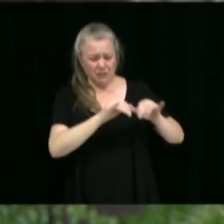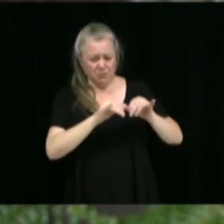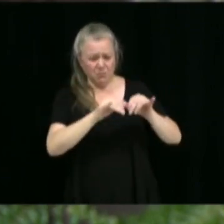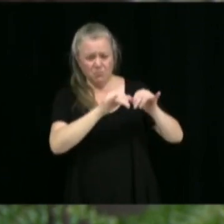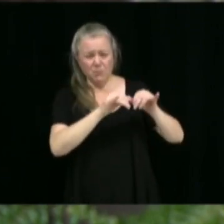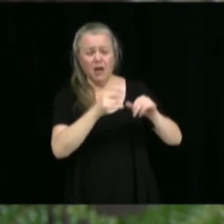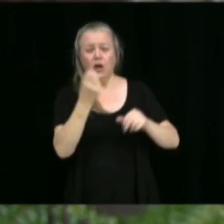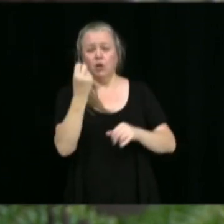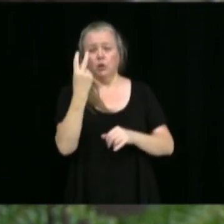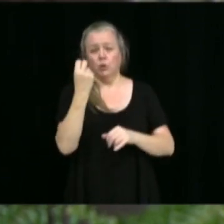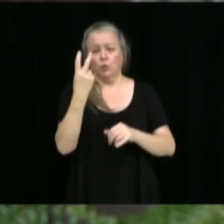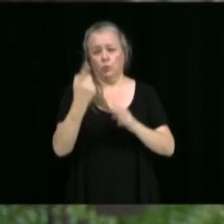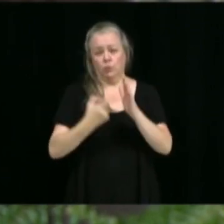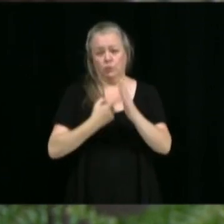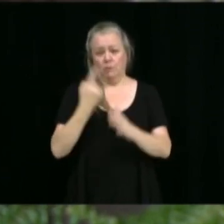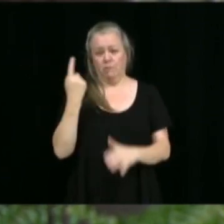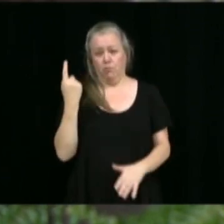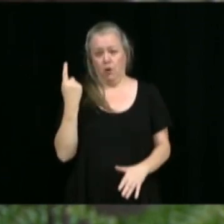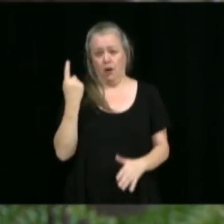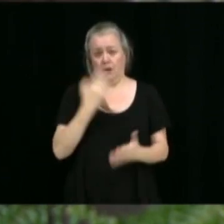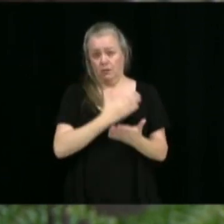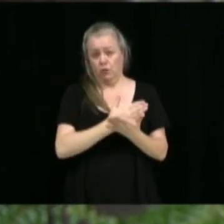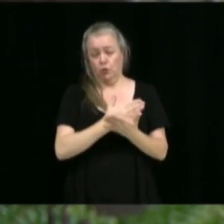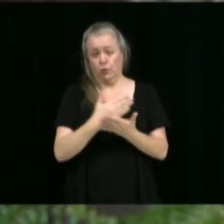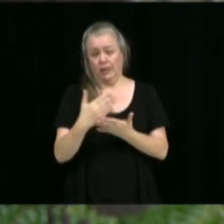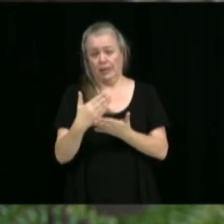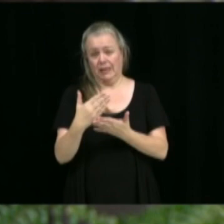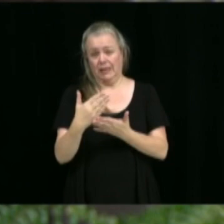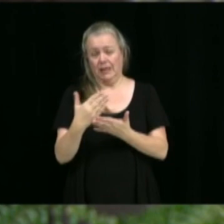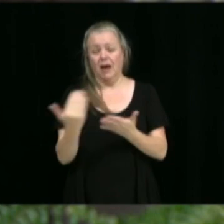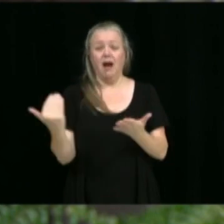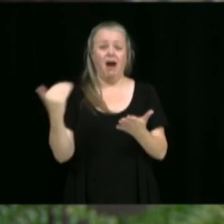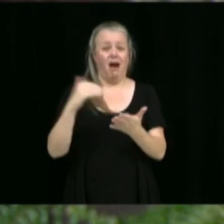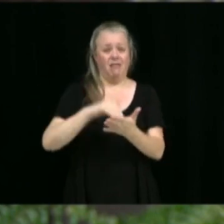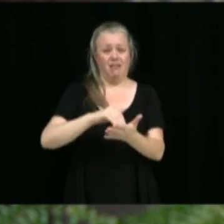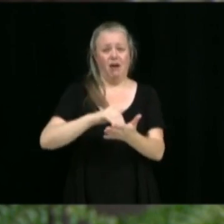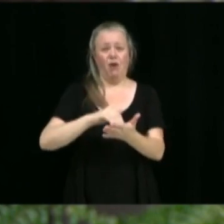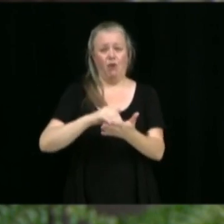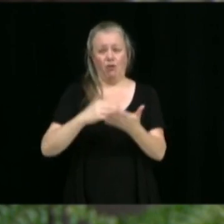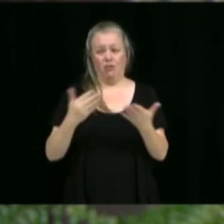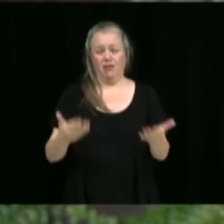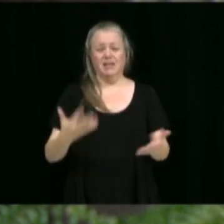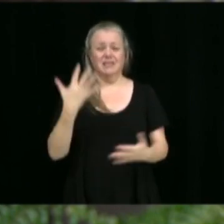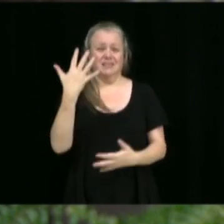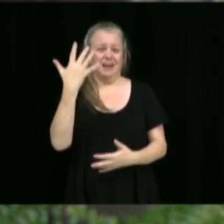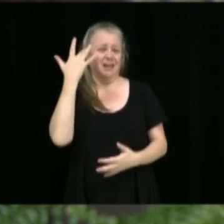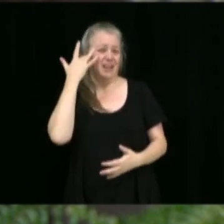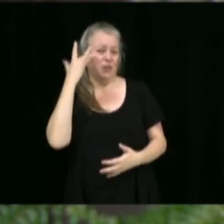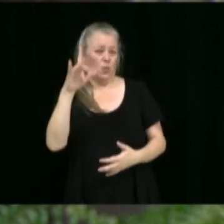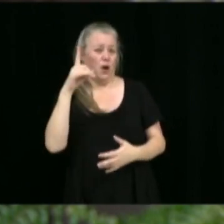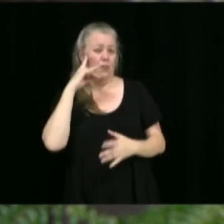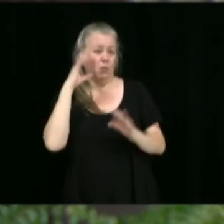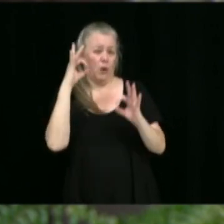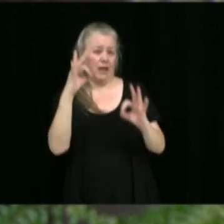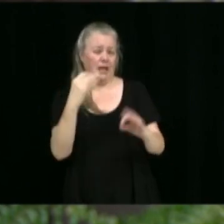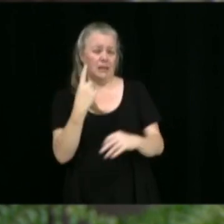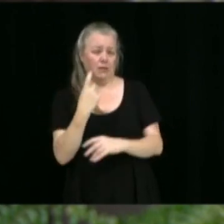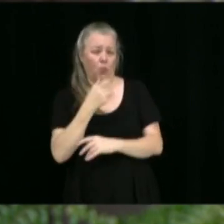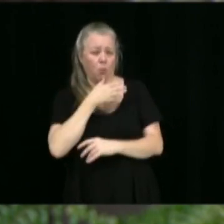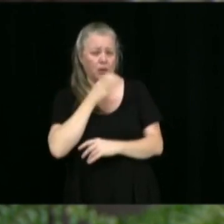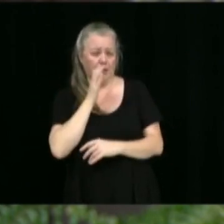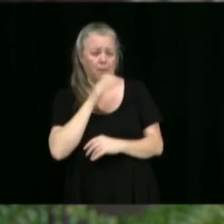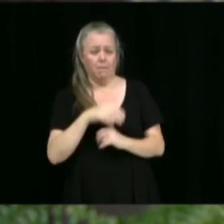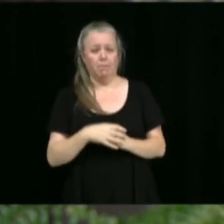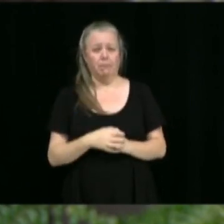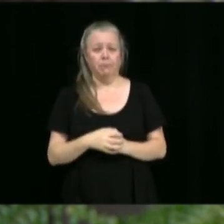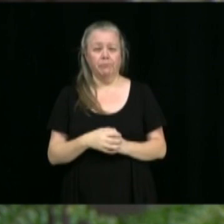une 12e fois consécutive, on a été classé 5 étoiles pour la qualité de notre eau potable.